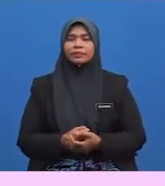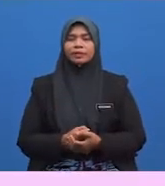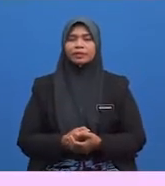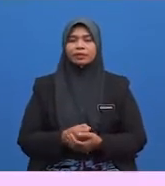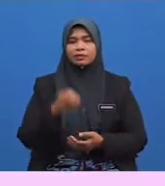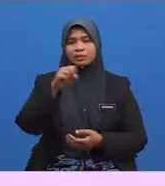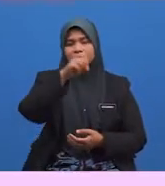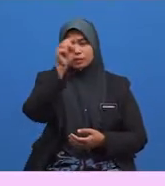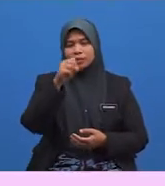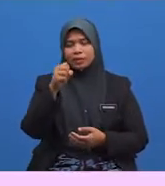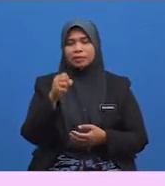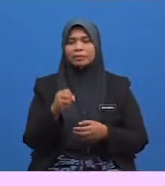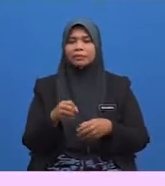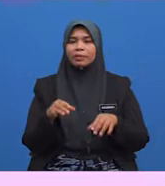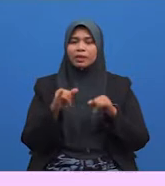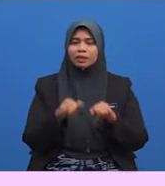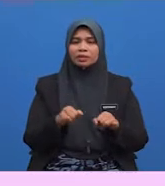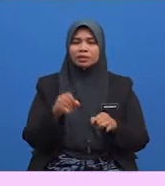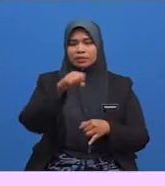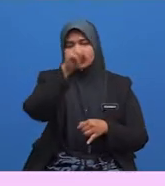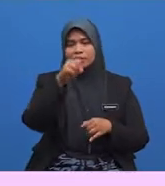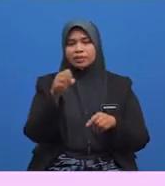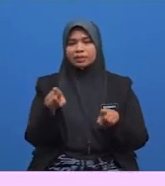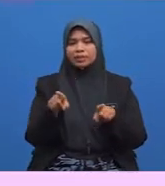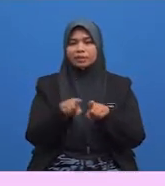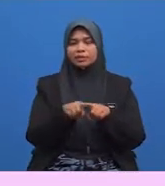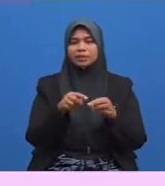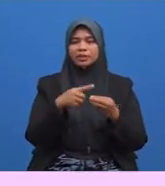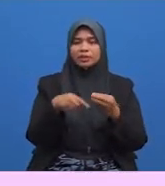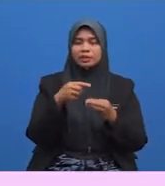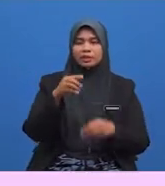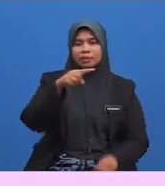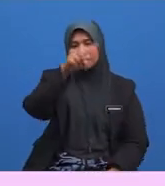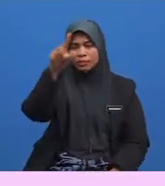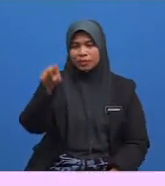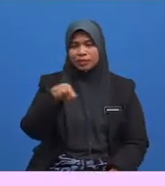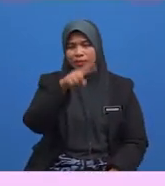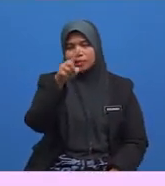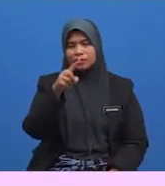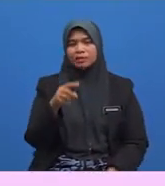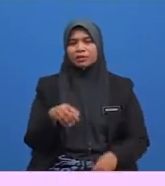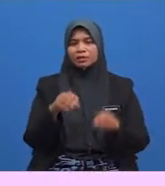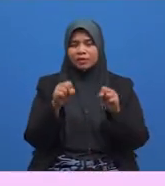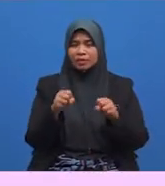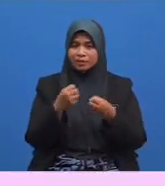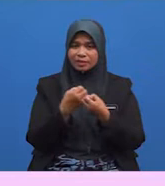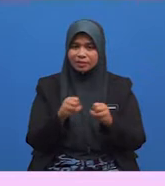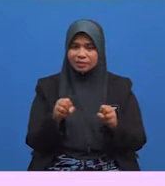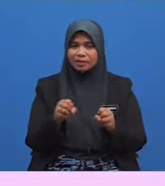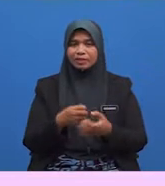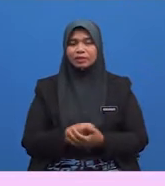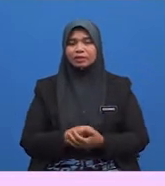Soalan tersebut masih soalan mengenai bulatan. Bolehkah murid-murid